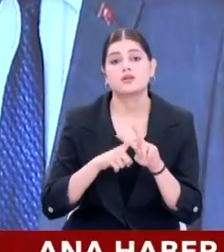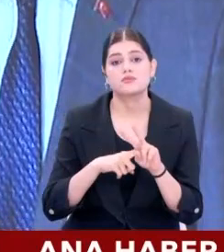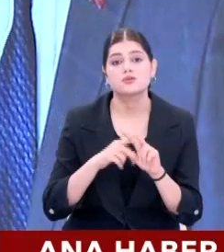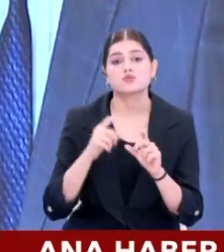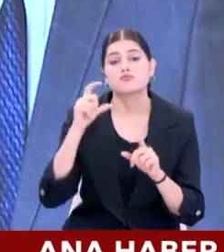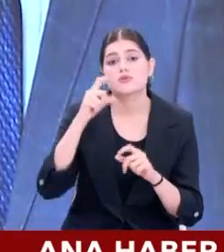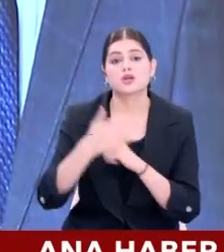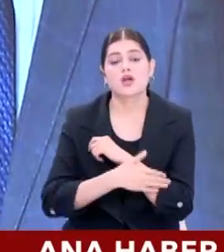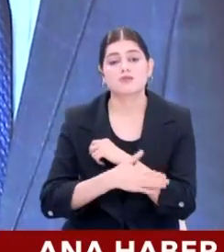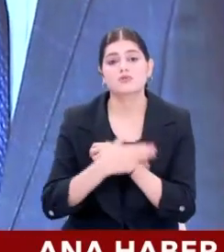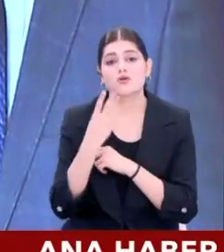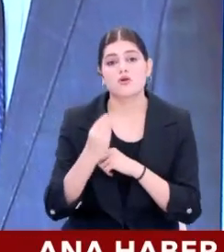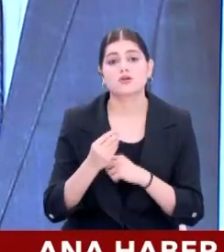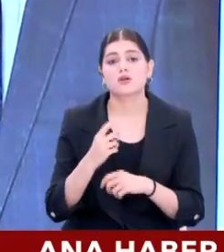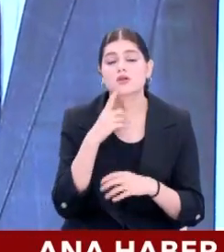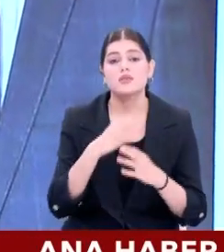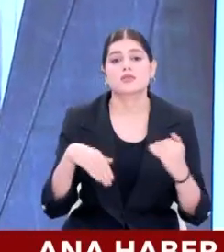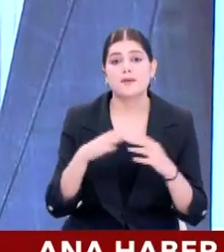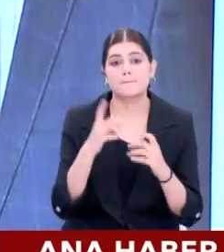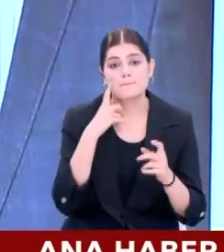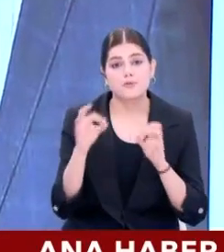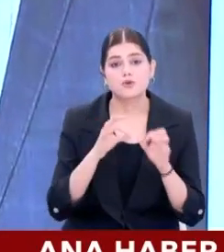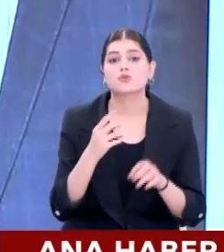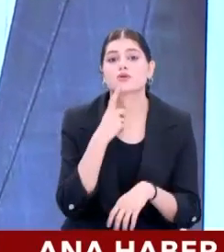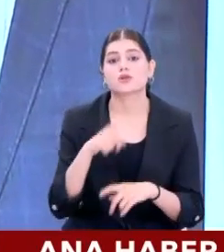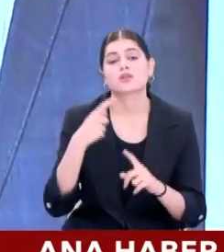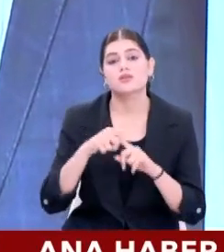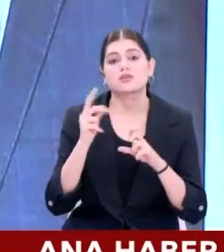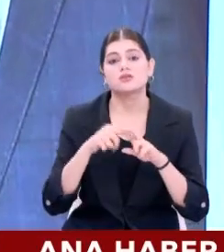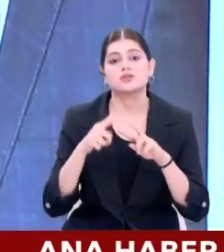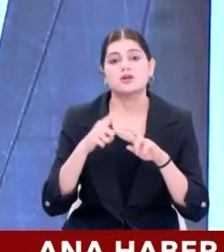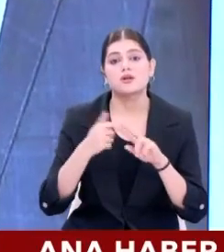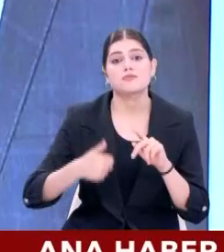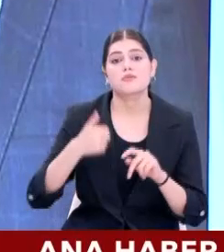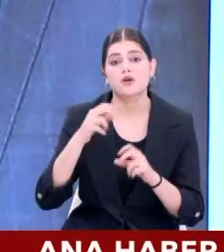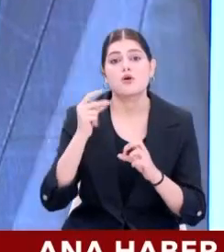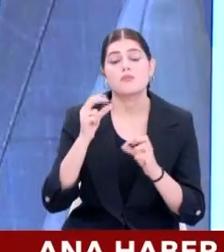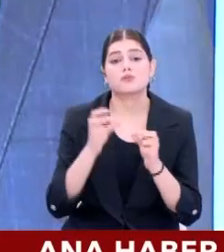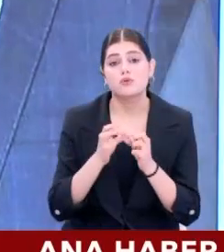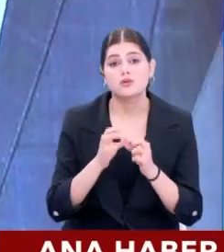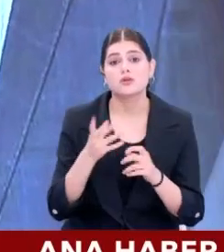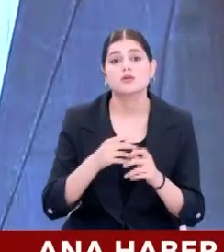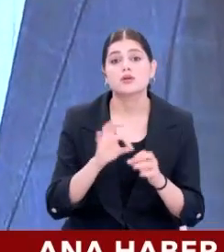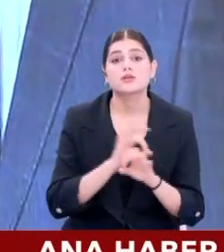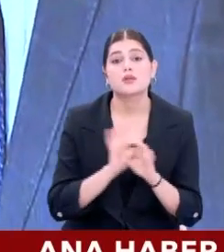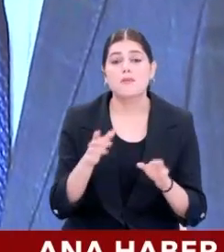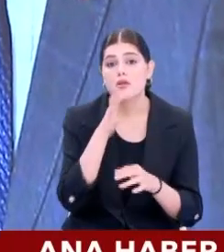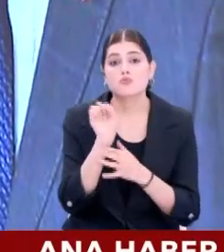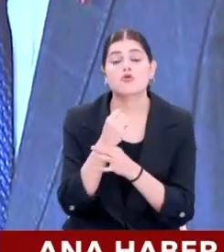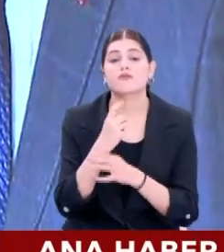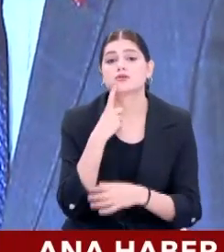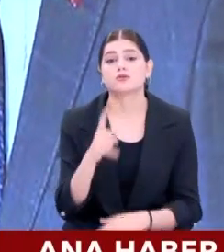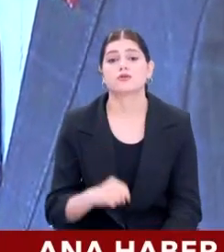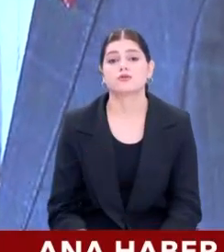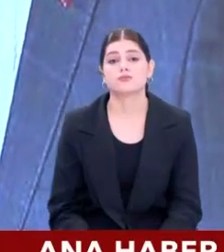Cumhurbaşkanı yardımcısı olarak bütün bu süreçleri koordine eden isim ve Ticaret Bakanı Ömer Bolat da bu konuda çok deneyimli bir isim Bu